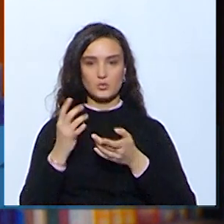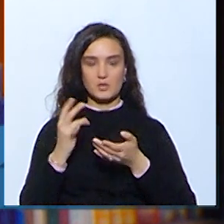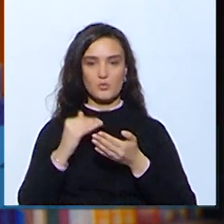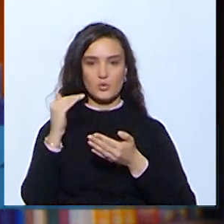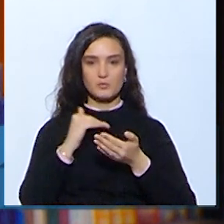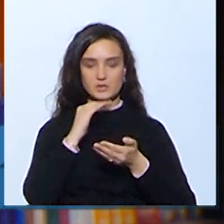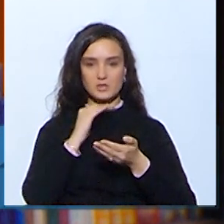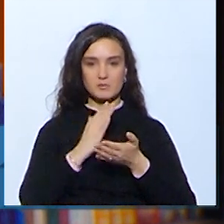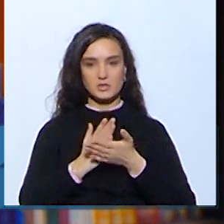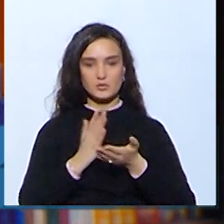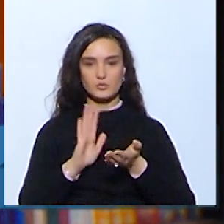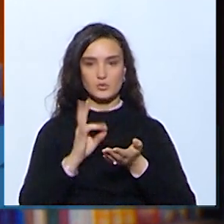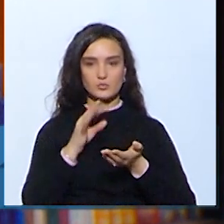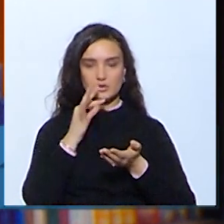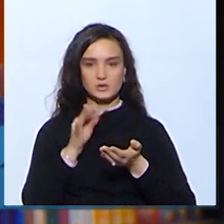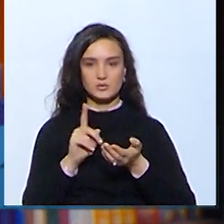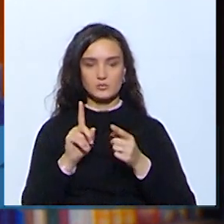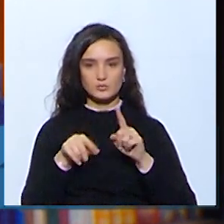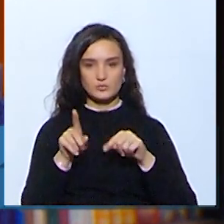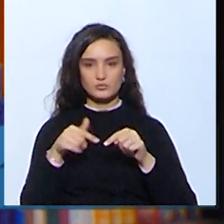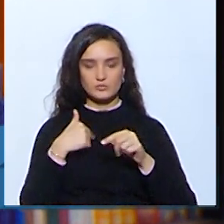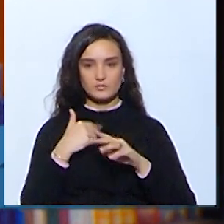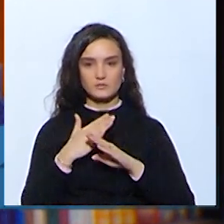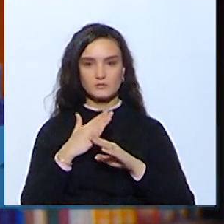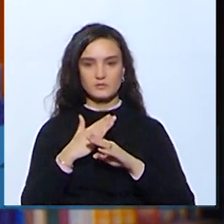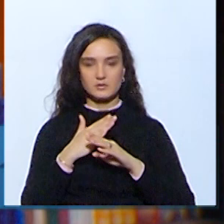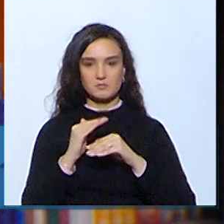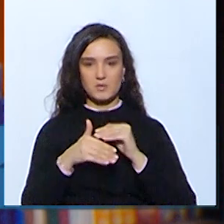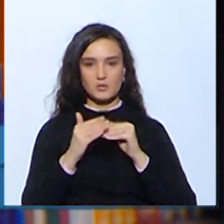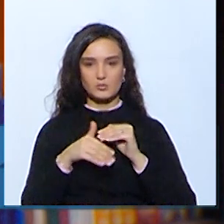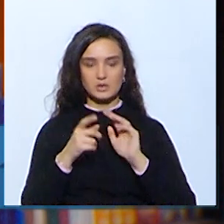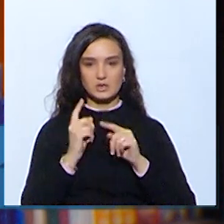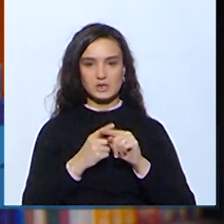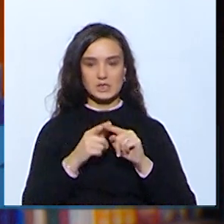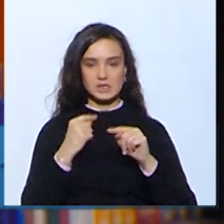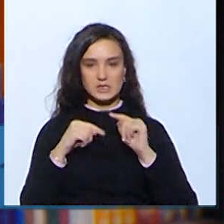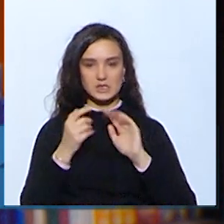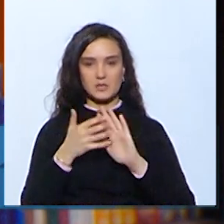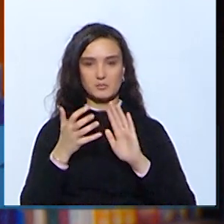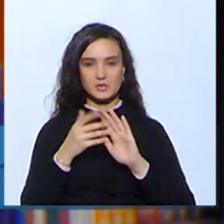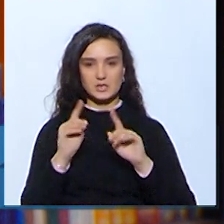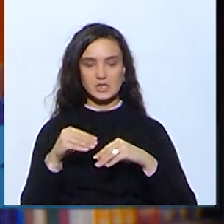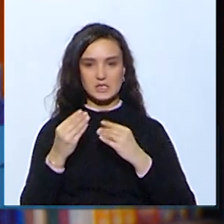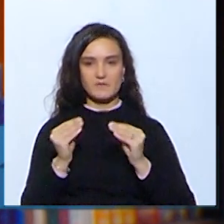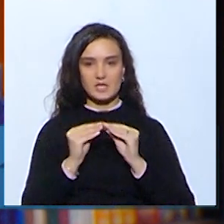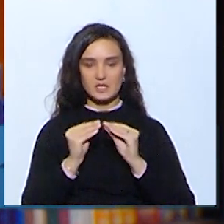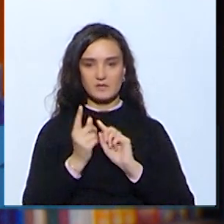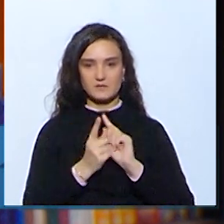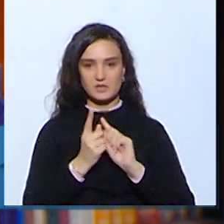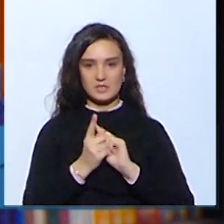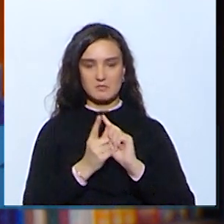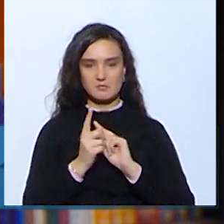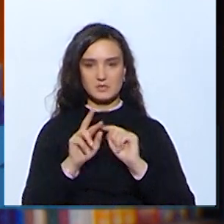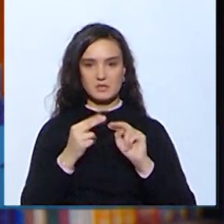ჰემოგლობინი საკმარისი არის თუ არა, უნდა გითხრათ, რომ ზოგჯერ ჩვენ გვაქვს ფაროლი რკინის დეფიციტი, რომელიც იძლევა იგივე ცვლილებებს